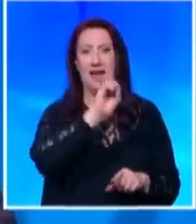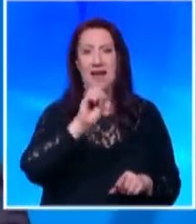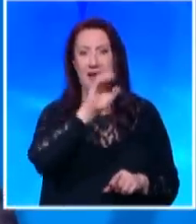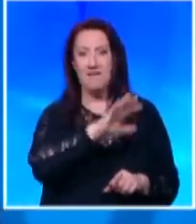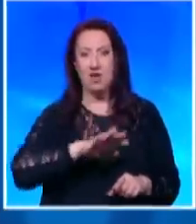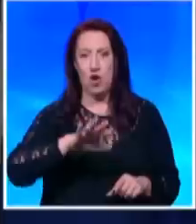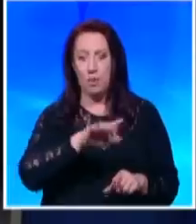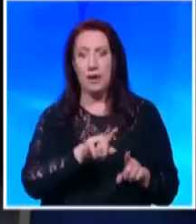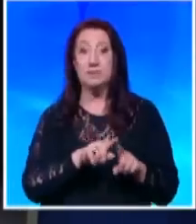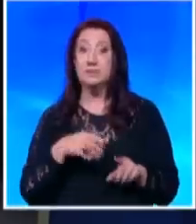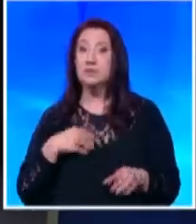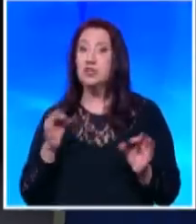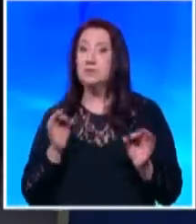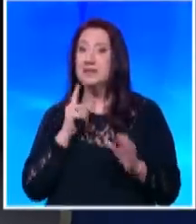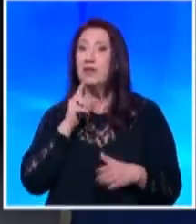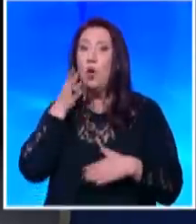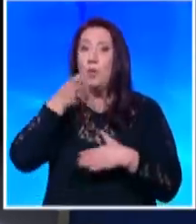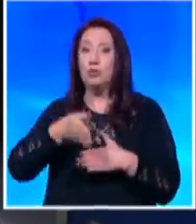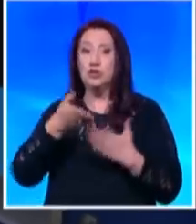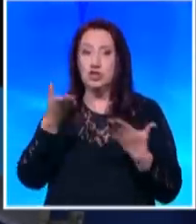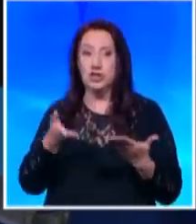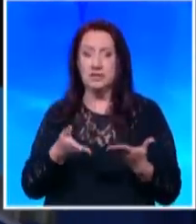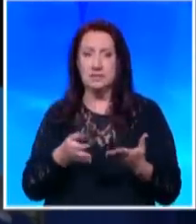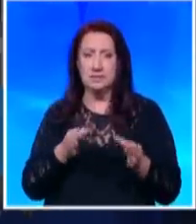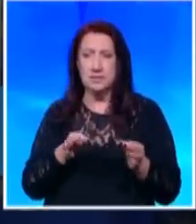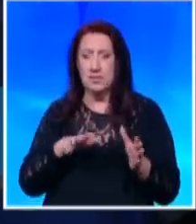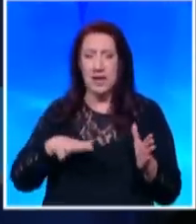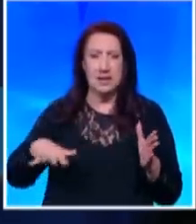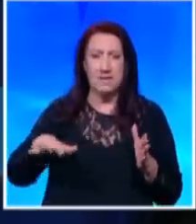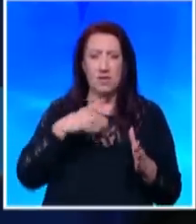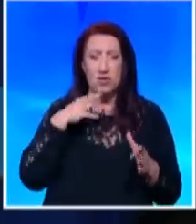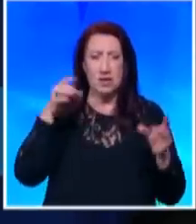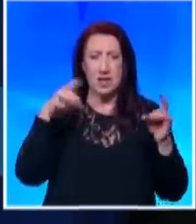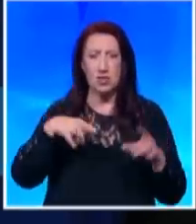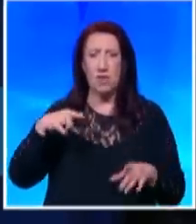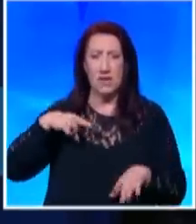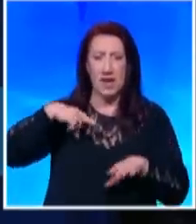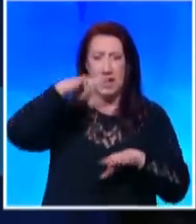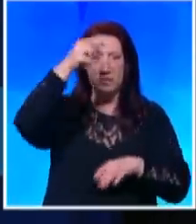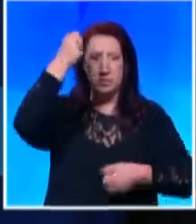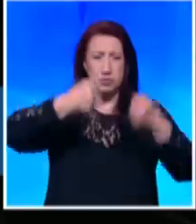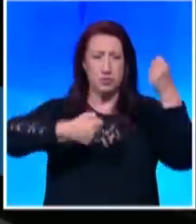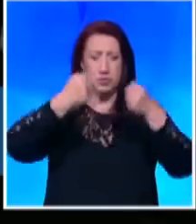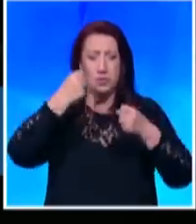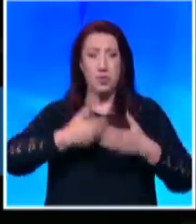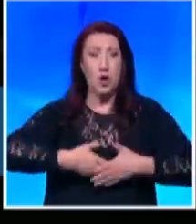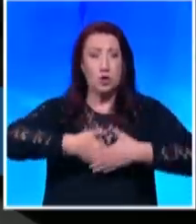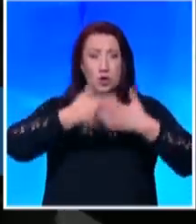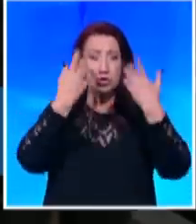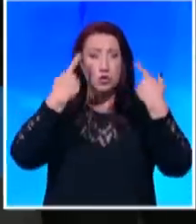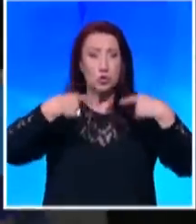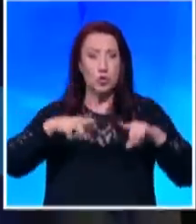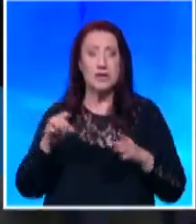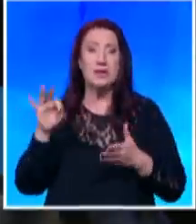Брюксел. На фона на нови руски ракетни удари тази нощ, рано сутринта в Киев пристигна председателят на